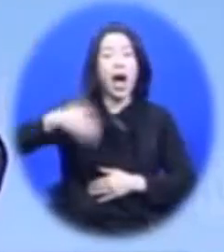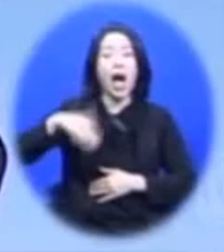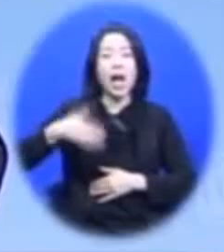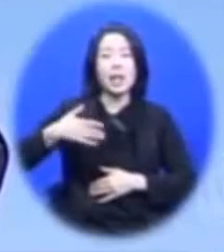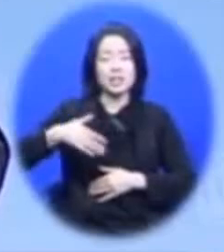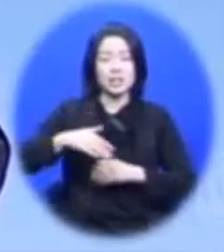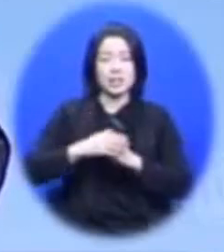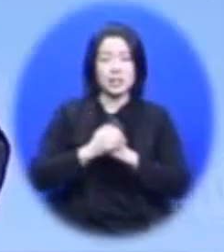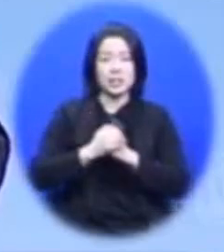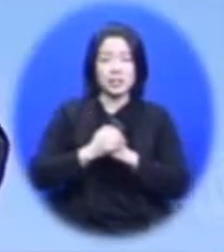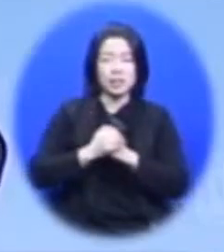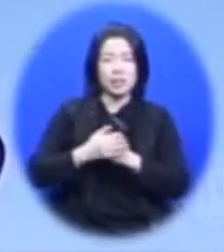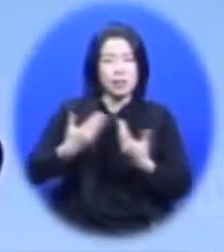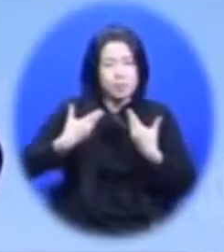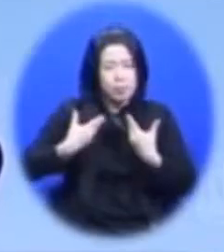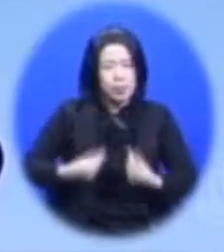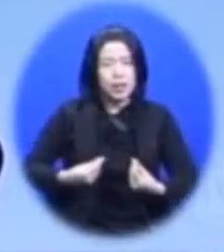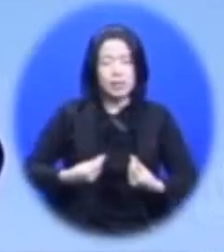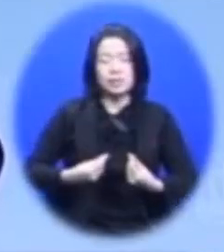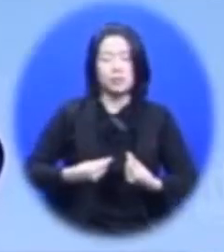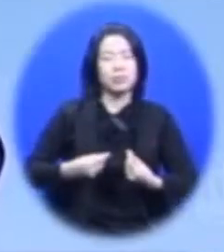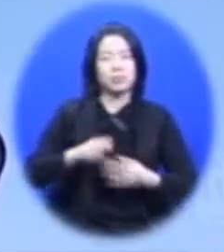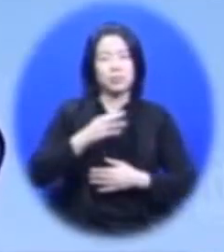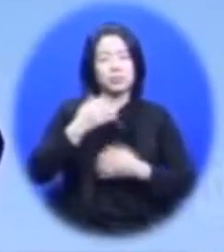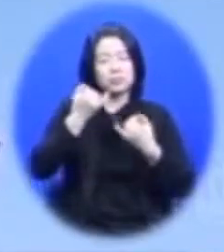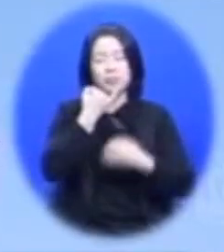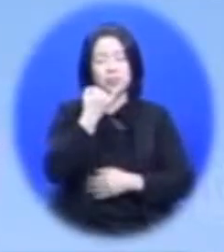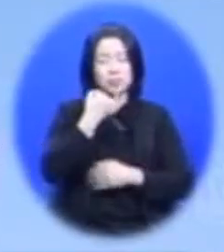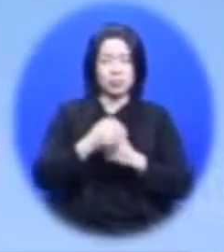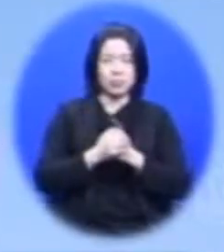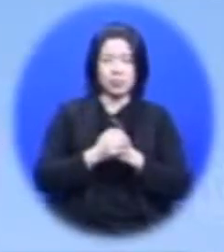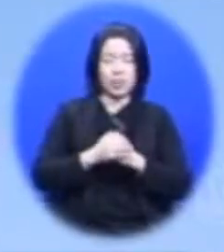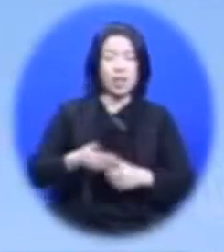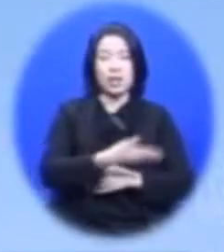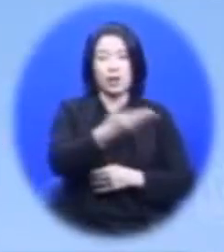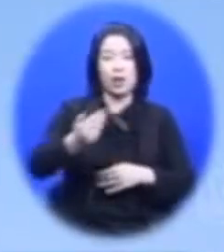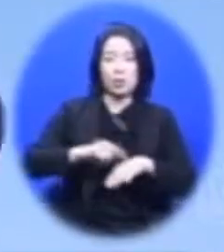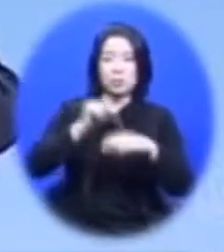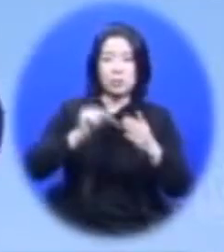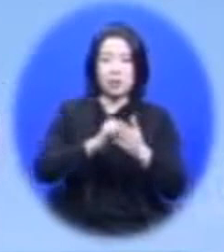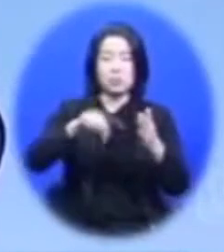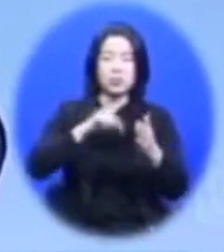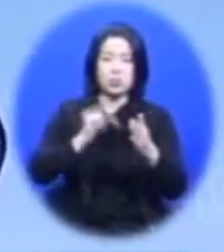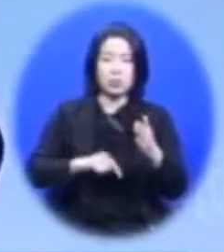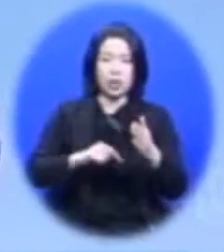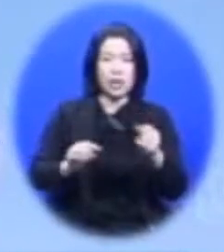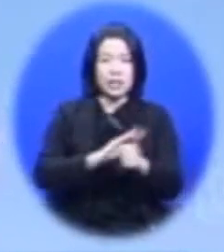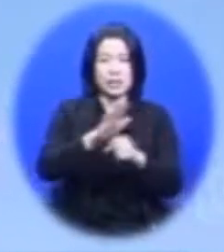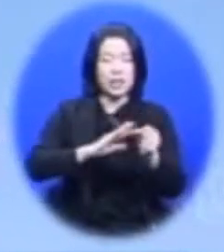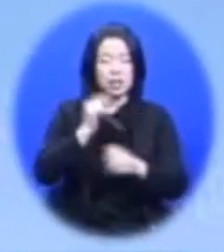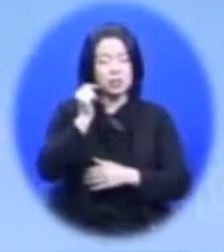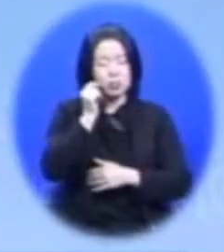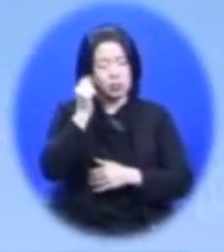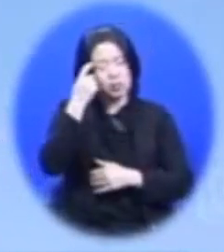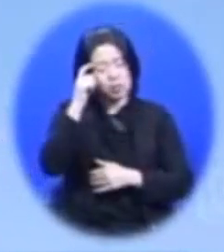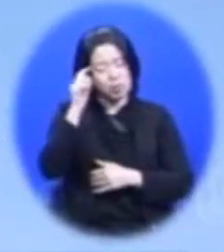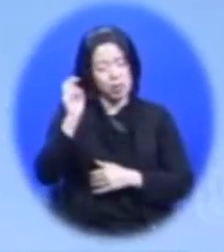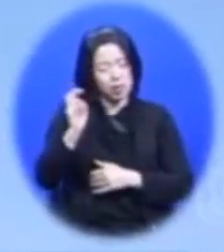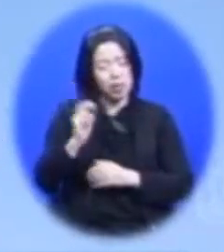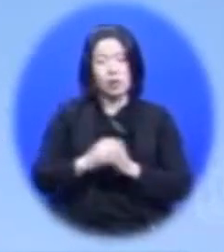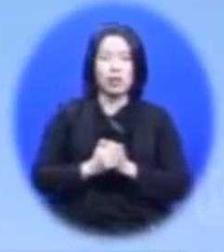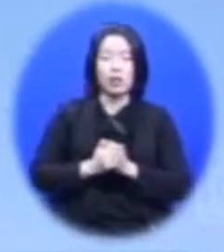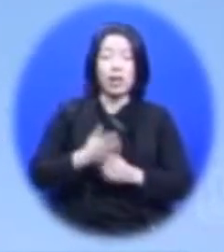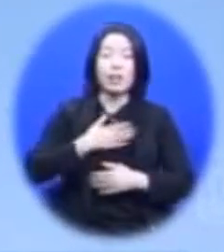아직까지 낙심할 일은 아닙니다. 만약에 여러분의 마음속에 내가 사랑하지 못했나 봐,